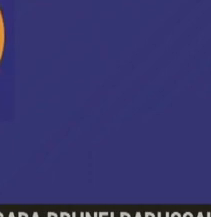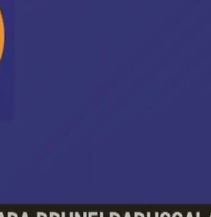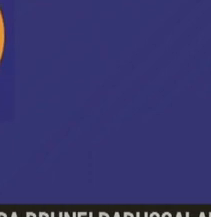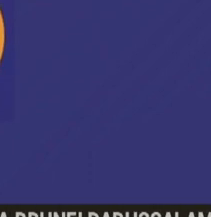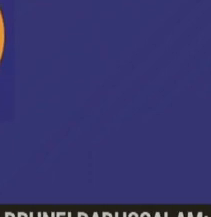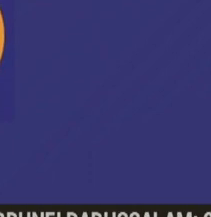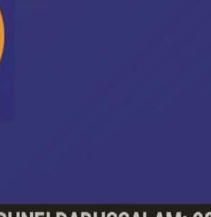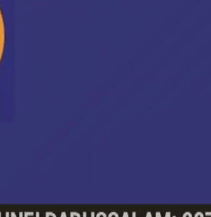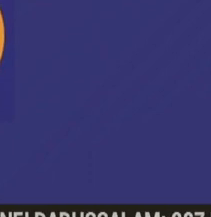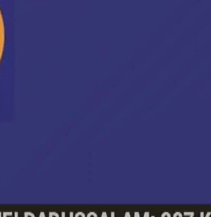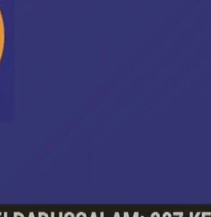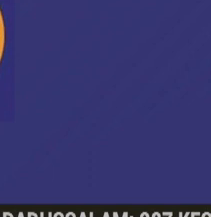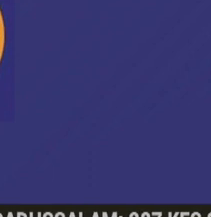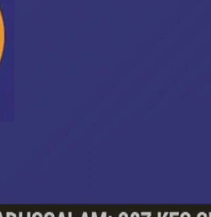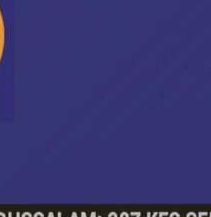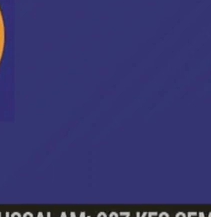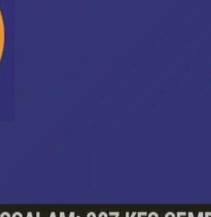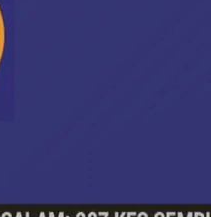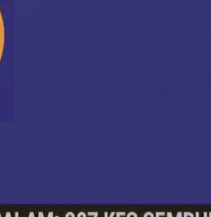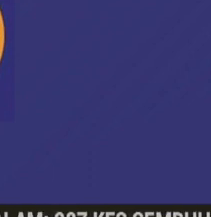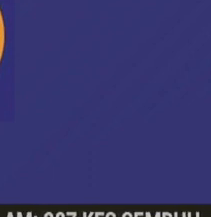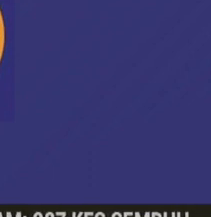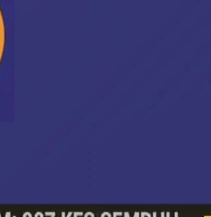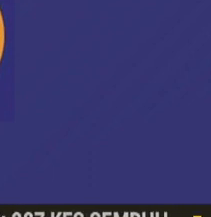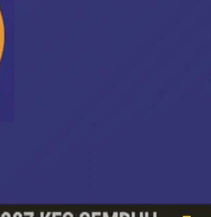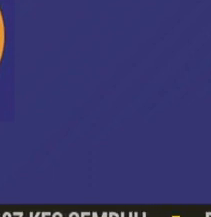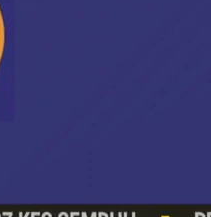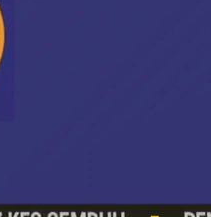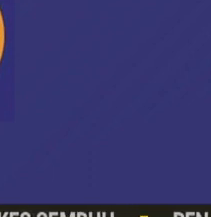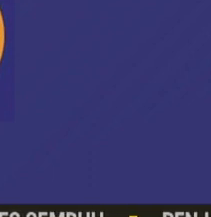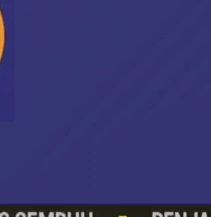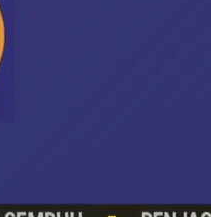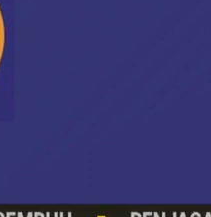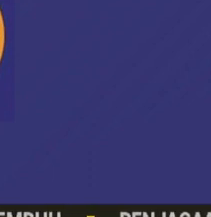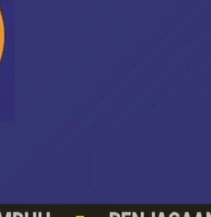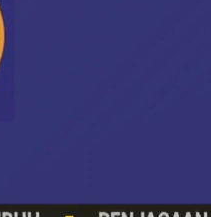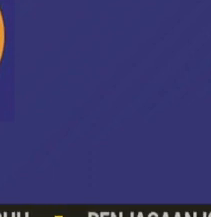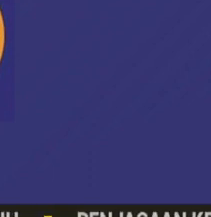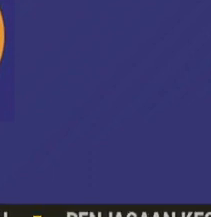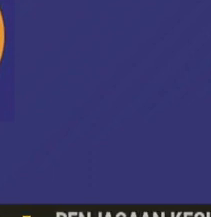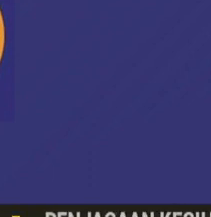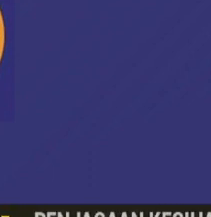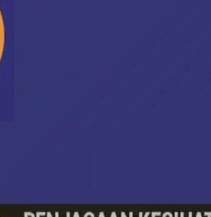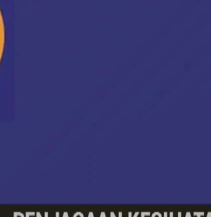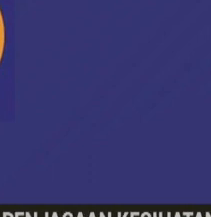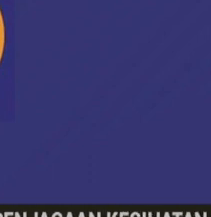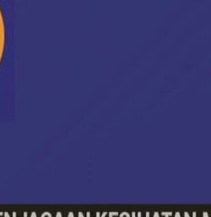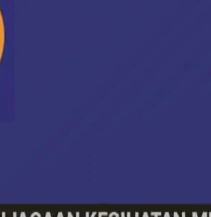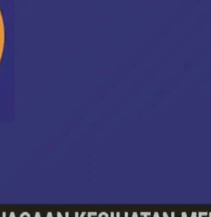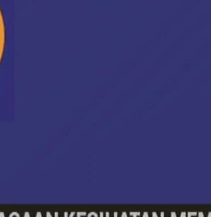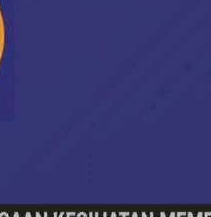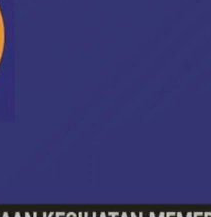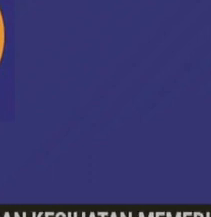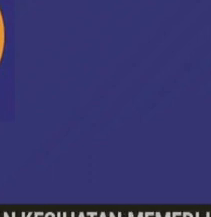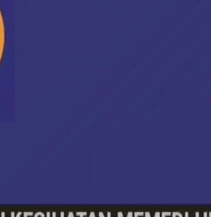jumlah keseluruhan pemberian 2 dosis vaksin covid 19 bagi kanak-kanak berumur 5 hingga 11 tahun 85